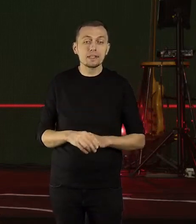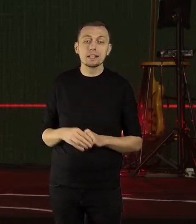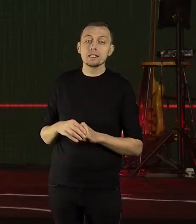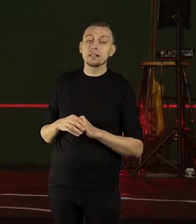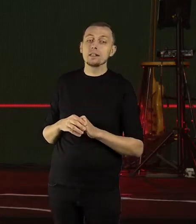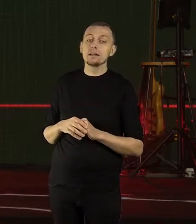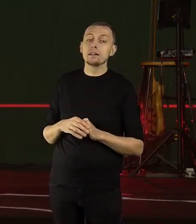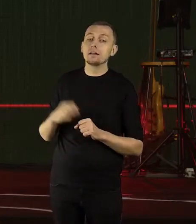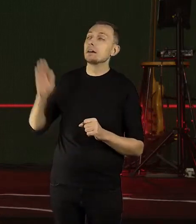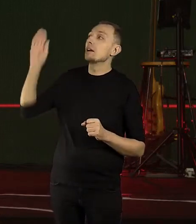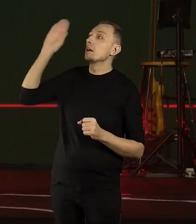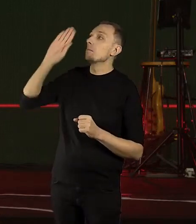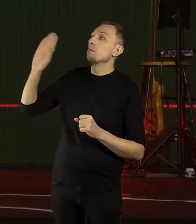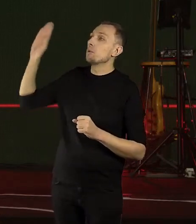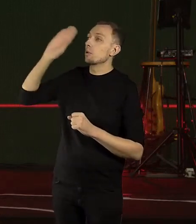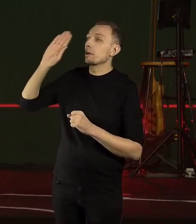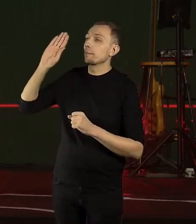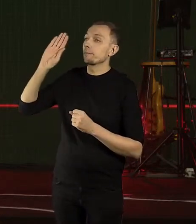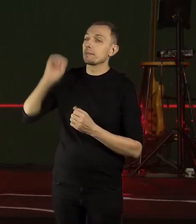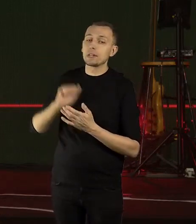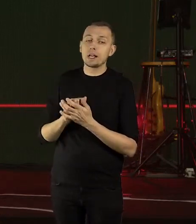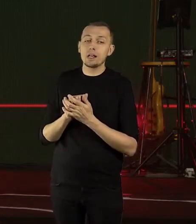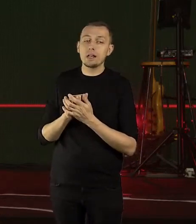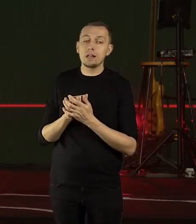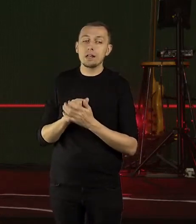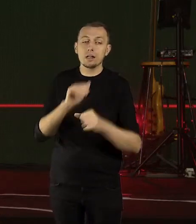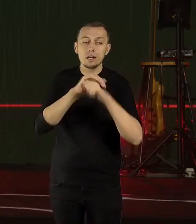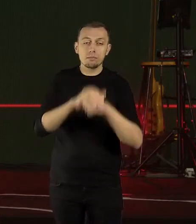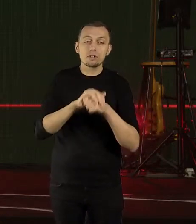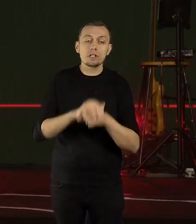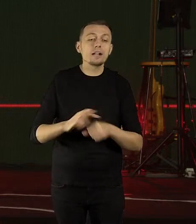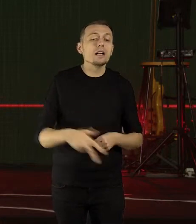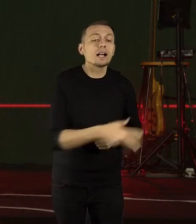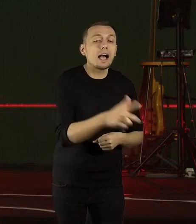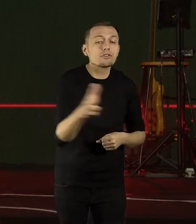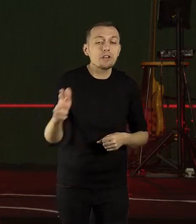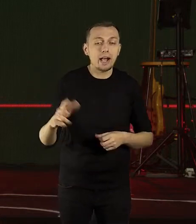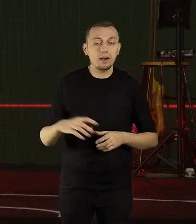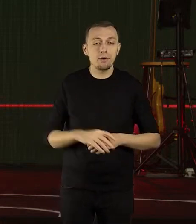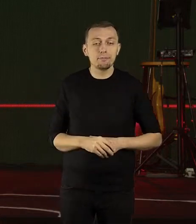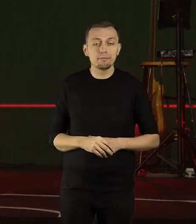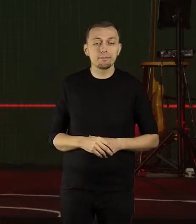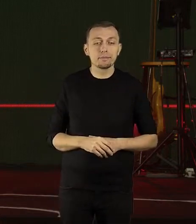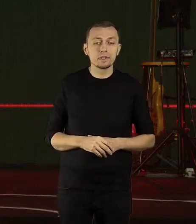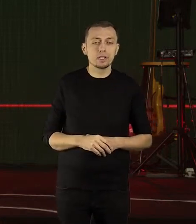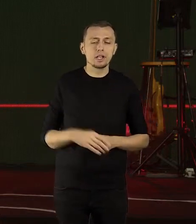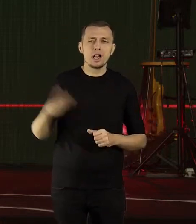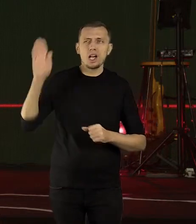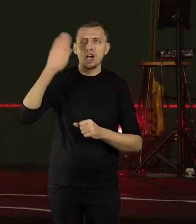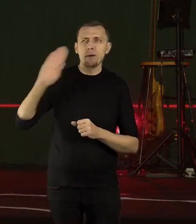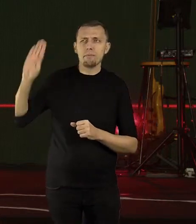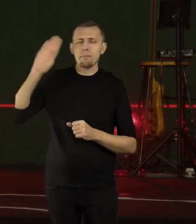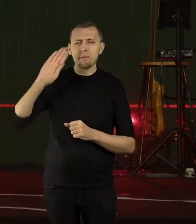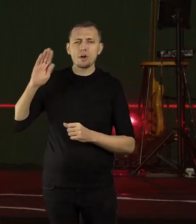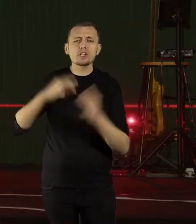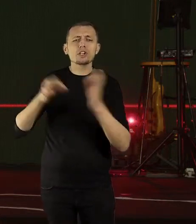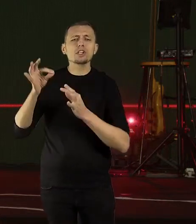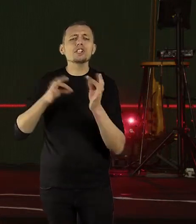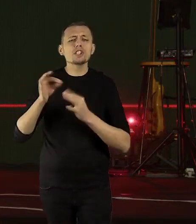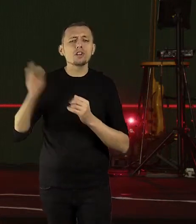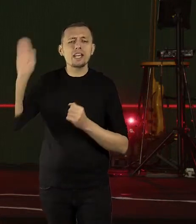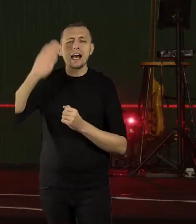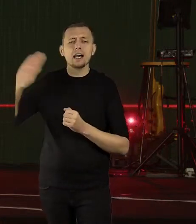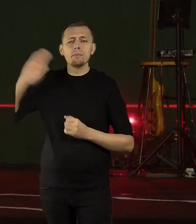nas. Jeśli Boże Narodzenie nas czegoś uczy, to tego, że Bóg nie przychodzi z pomocą